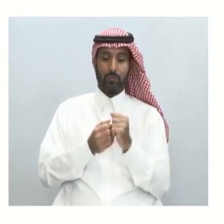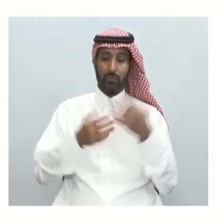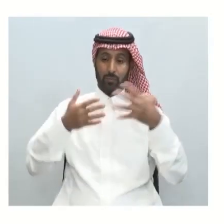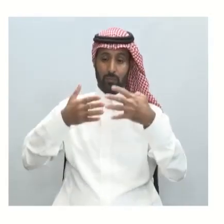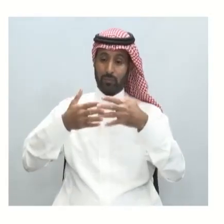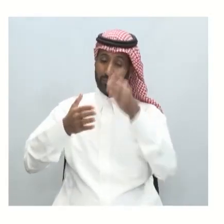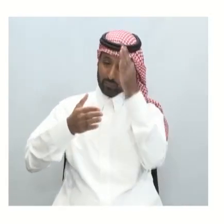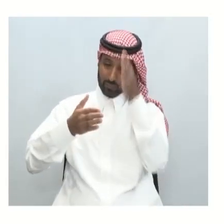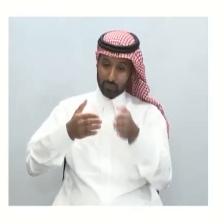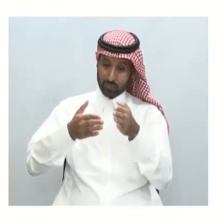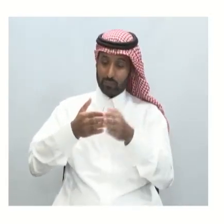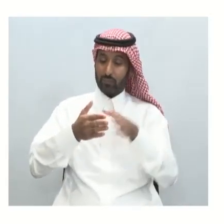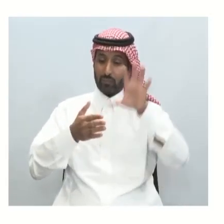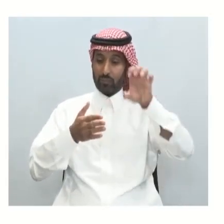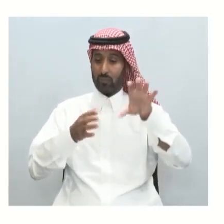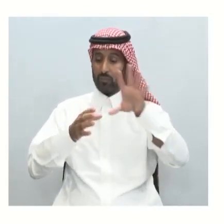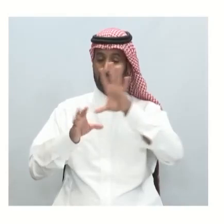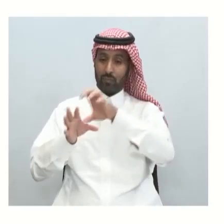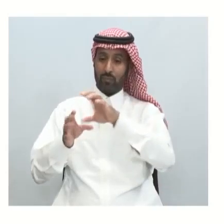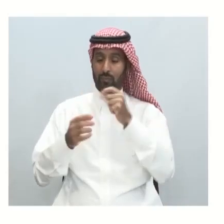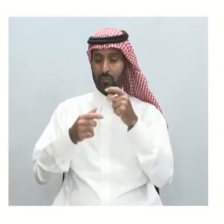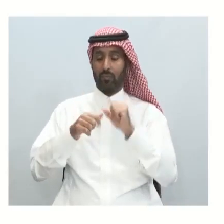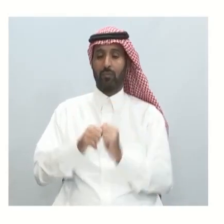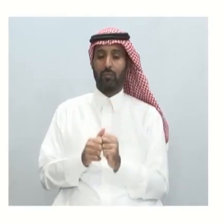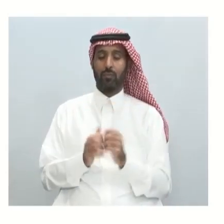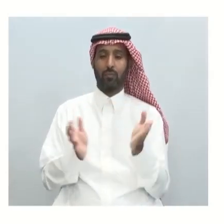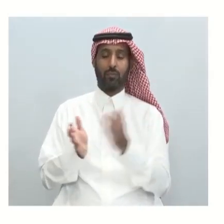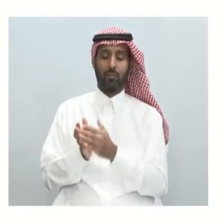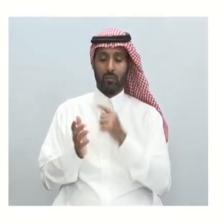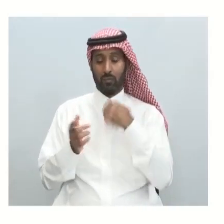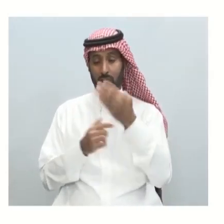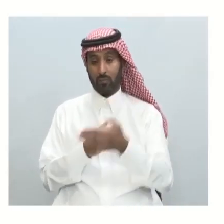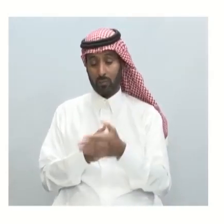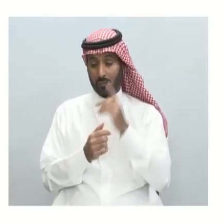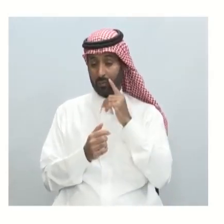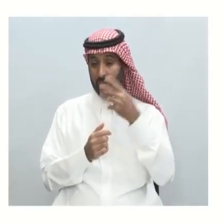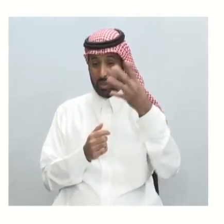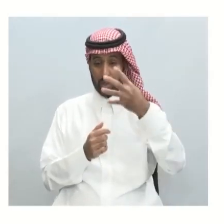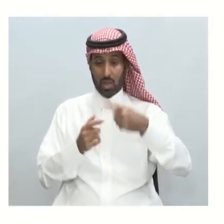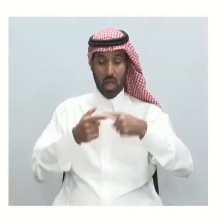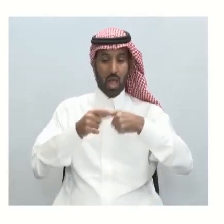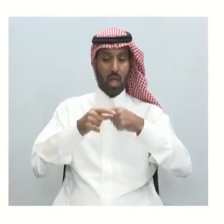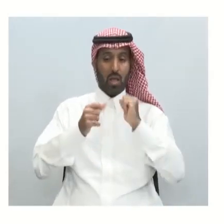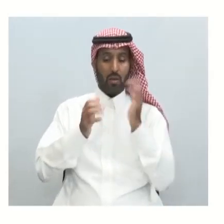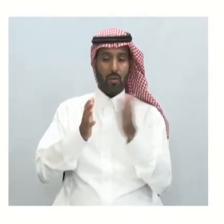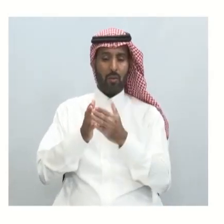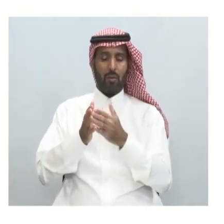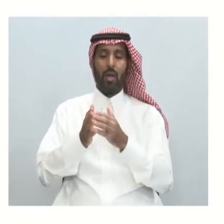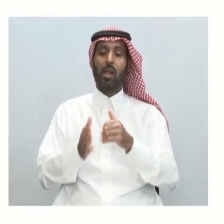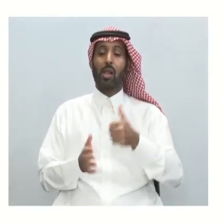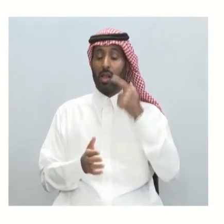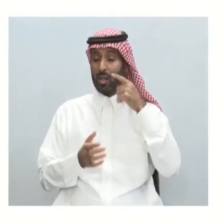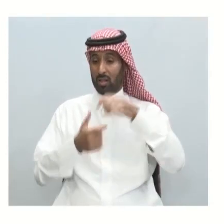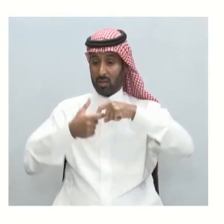بالمنتصف بينهم 50% 50% عاده تتكون الرابطه الايونيه عندما يكون